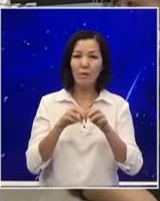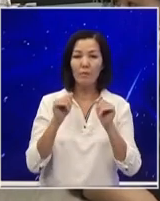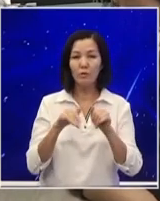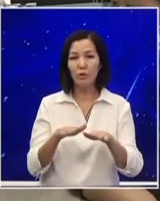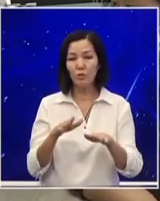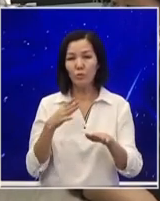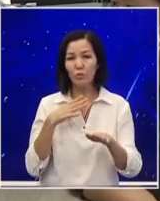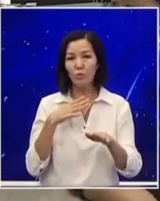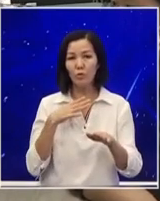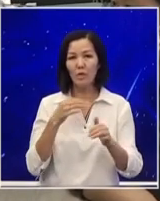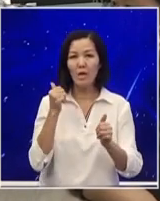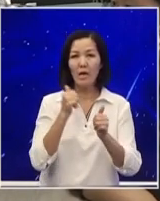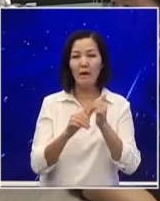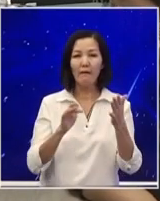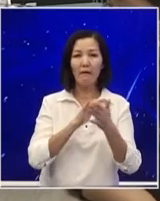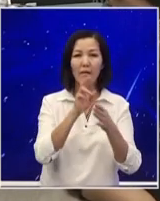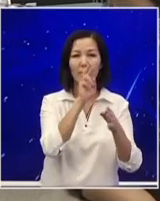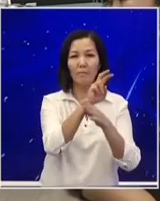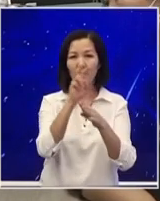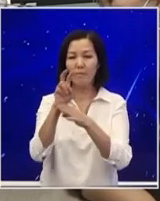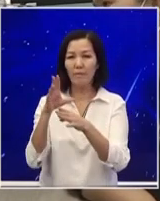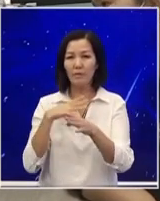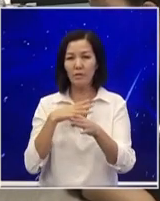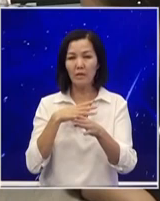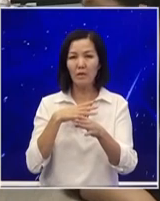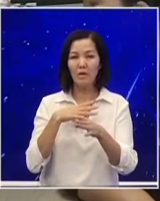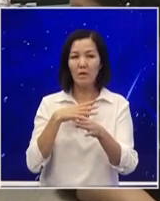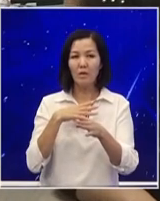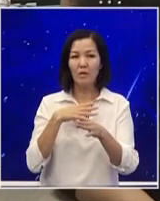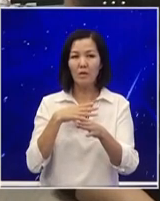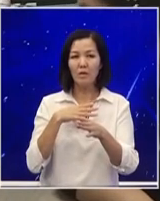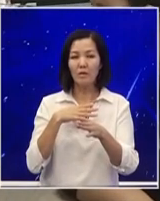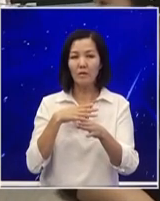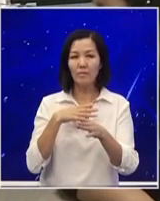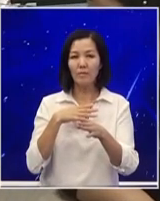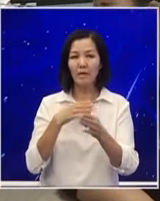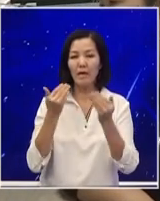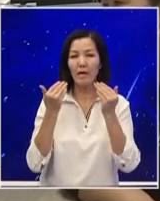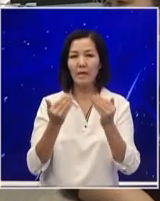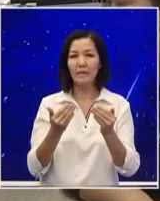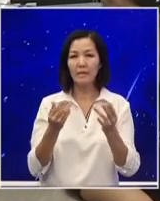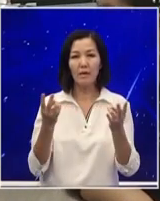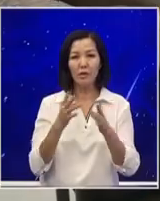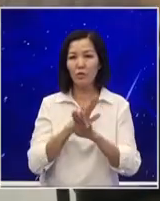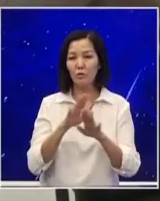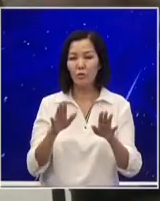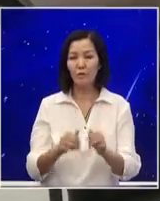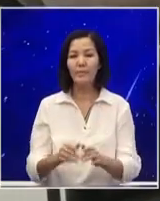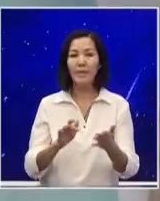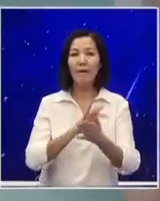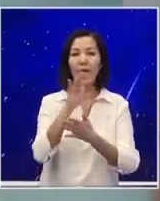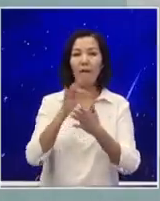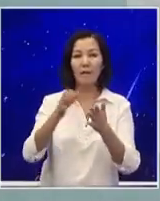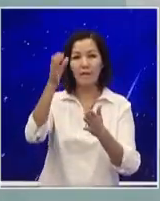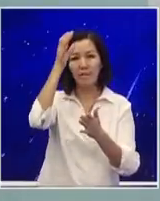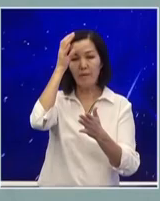үшін әр қаланың әр бөлігінде орналасқан әкімдіктің құрылымдық бөлімшелерге аралаудың ешқандай қажет жоқ. Қаладағы білім,